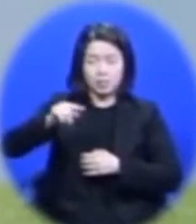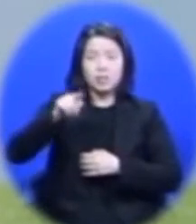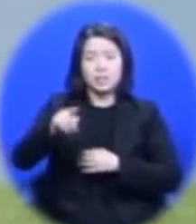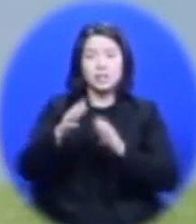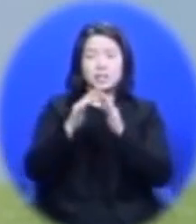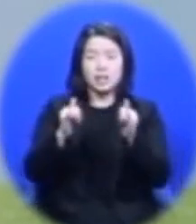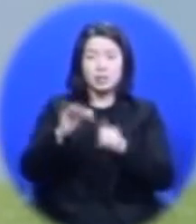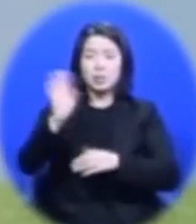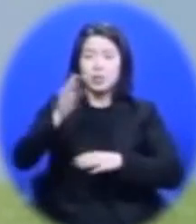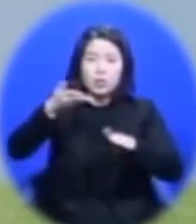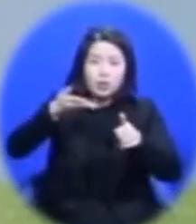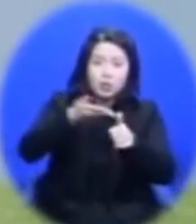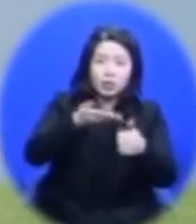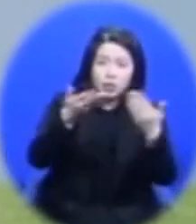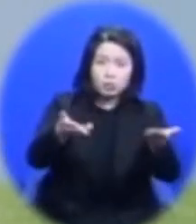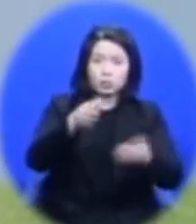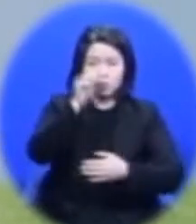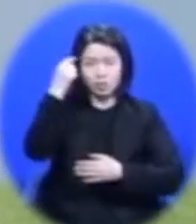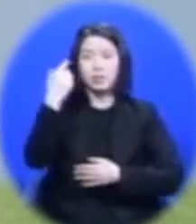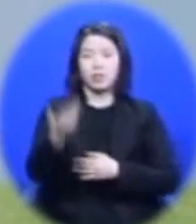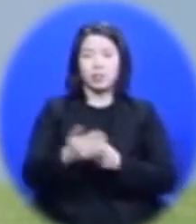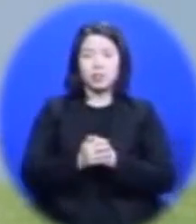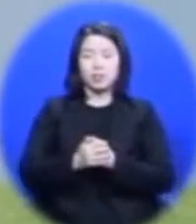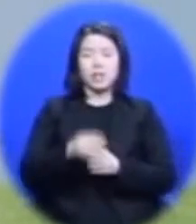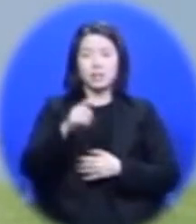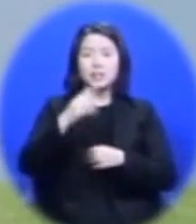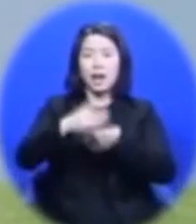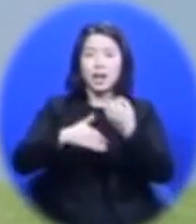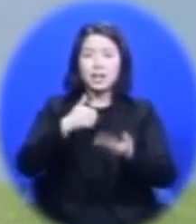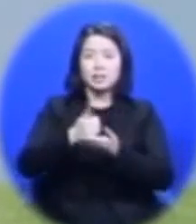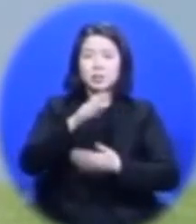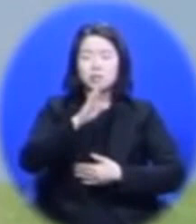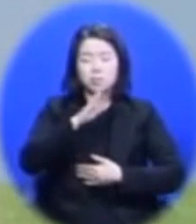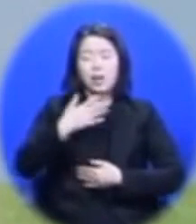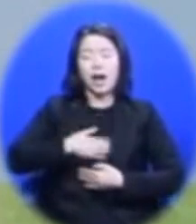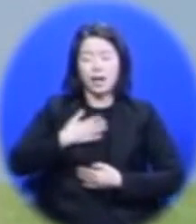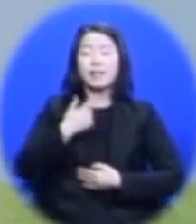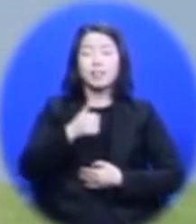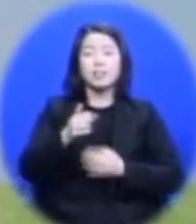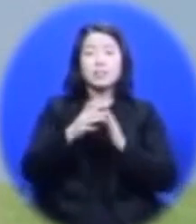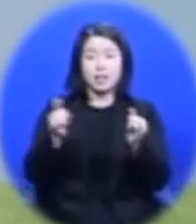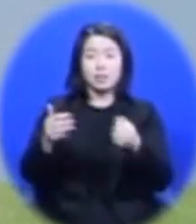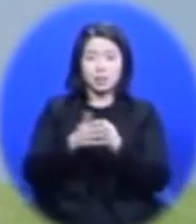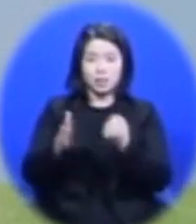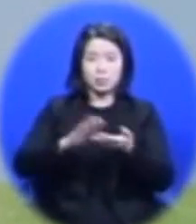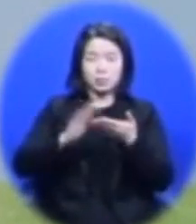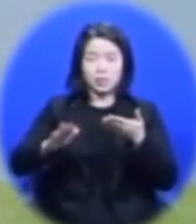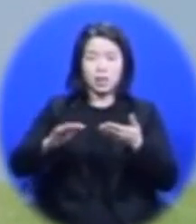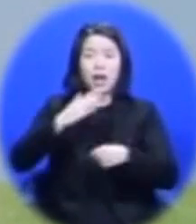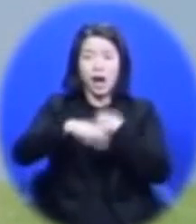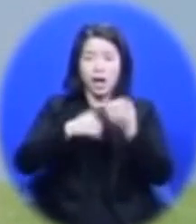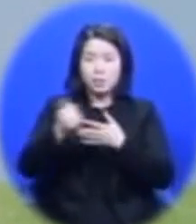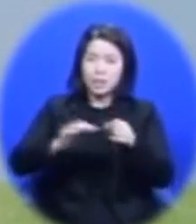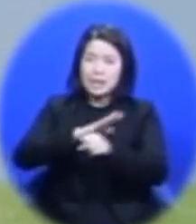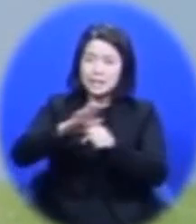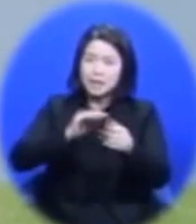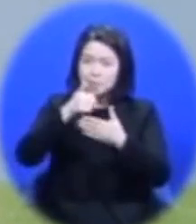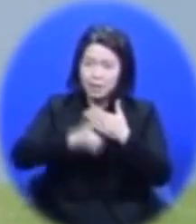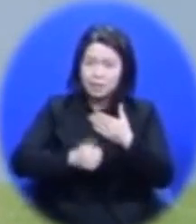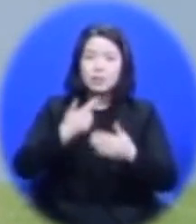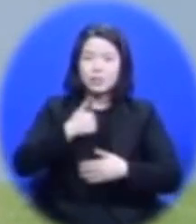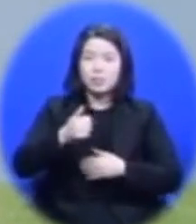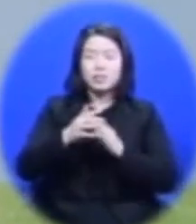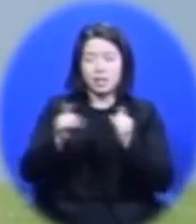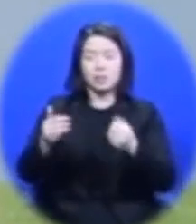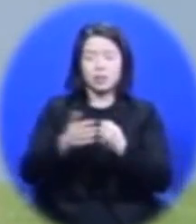끼칠 수 있었을까요? 그는 하나님을 정말 알았던 사람입니다. 하나님과 사랑에 빠졌던 사람입니다. 그래서